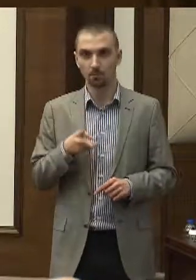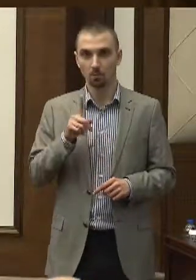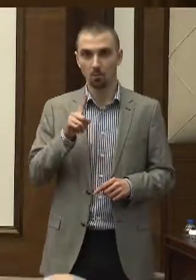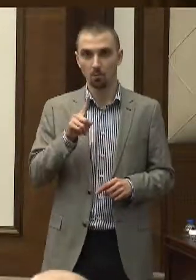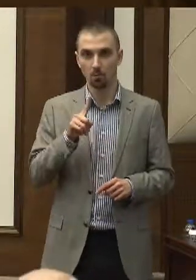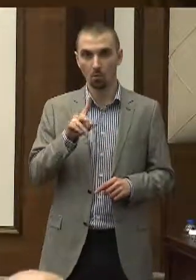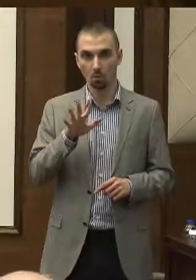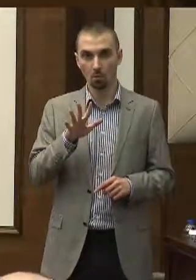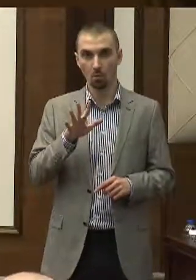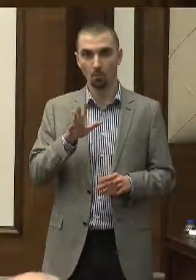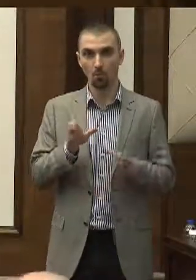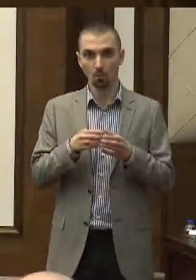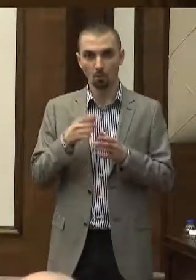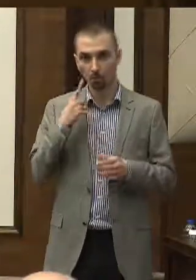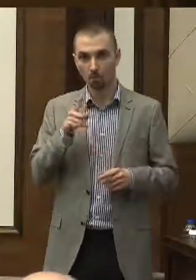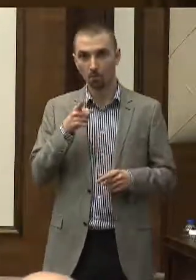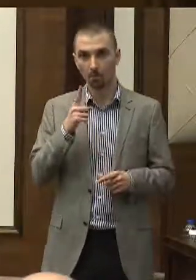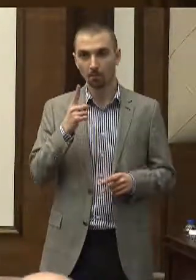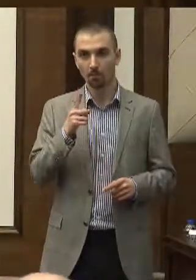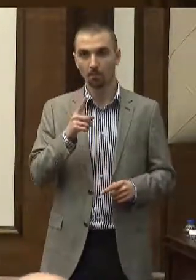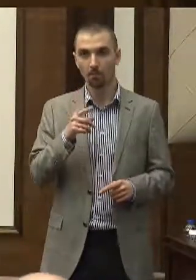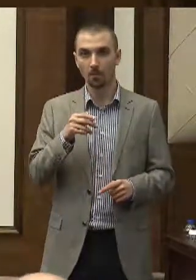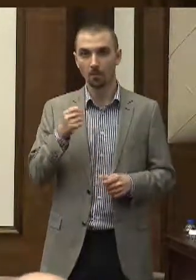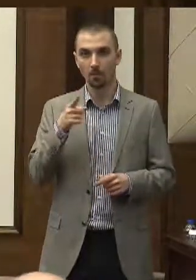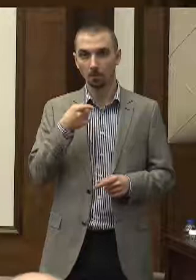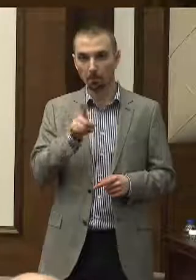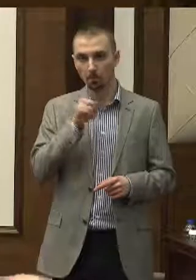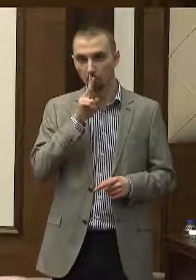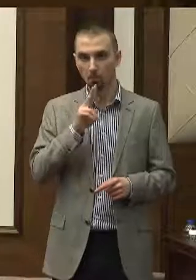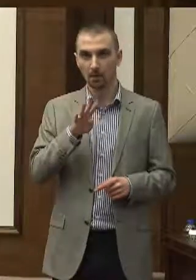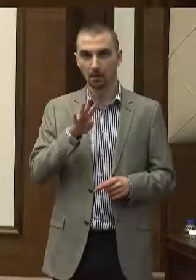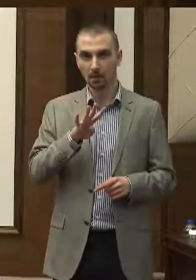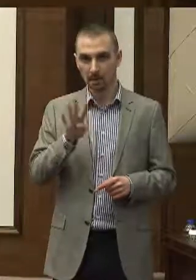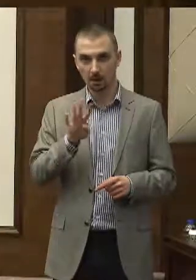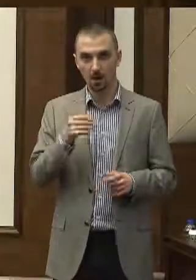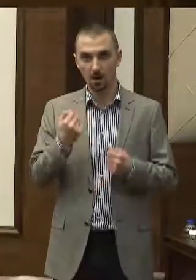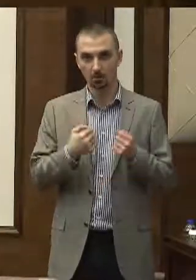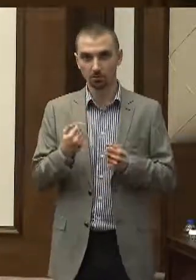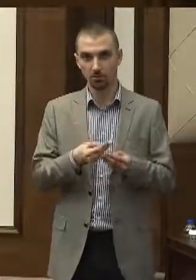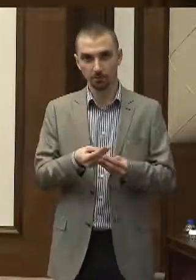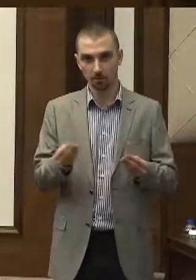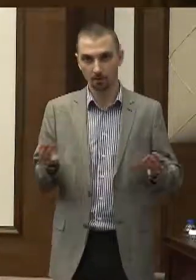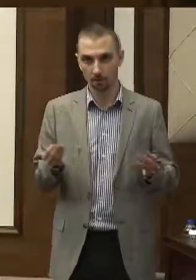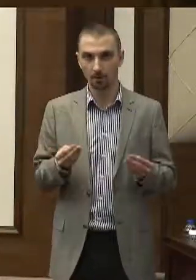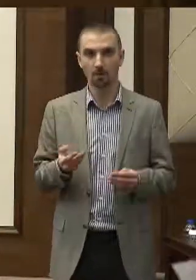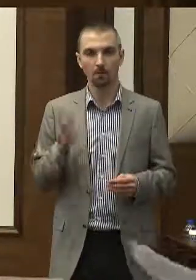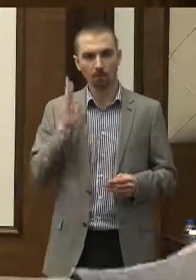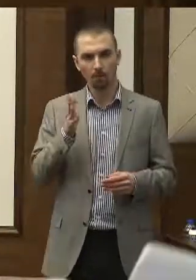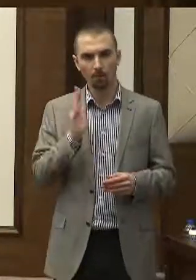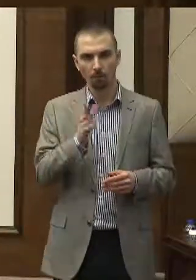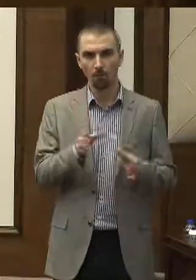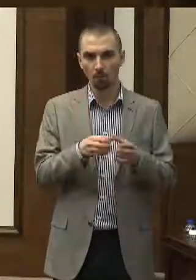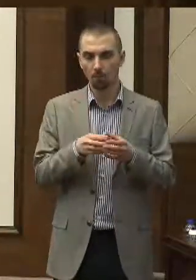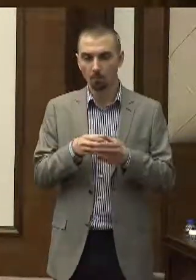15 kulübümüze toplam 1240 araç tahsis yapmış ve birçok kulübe de